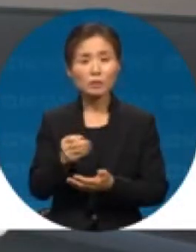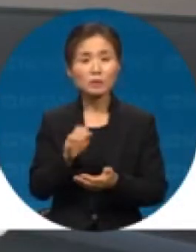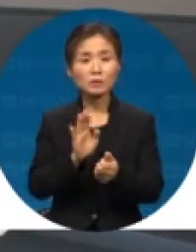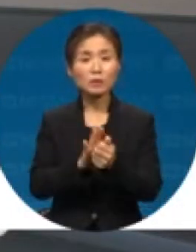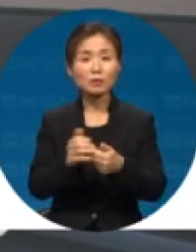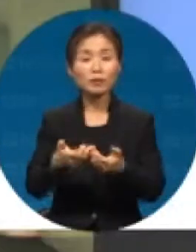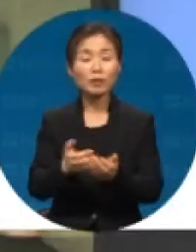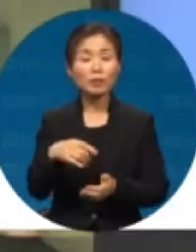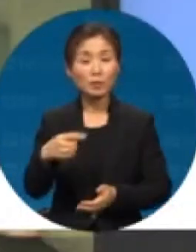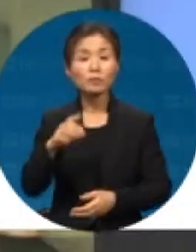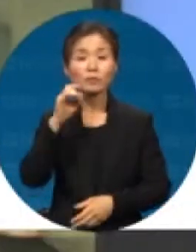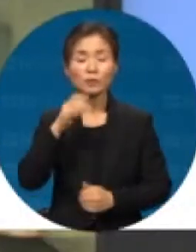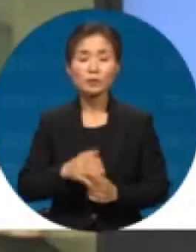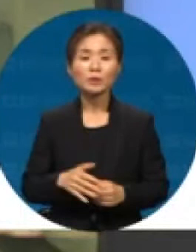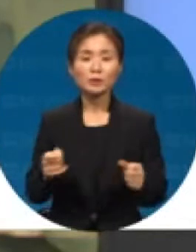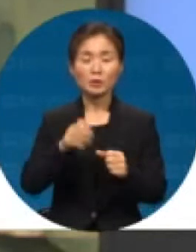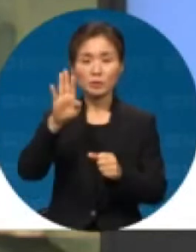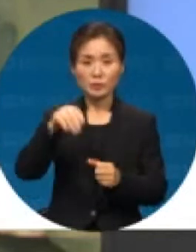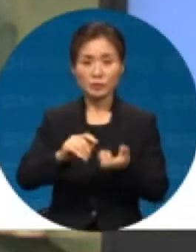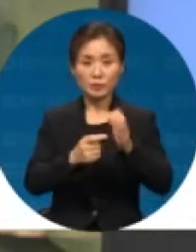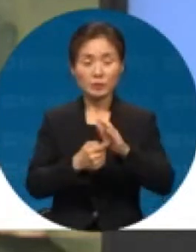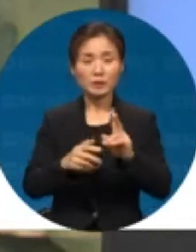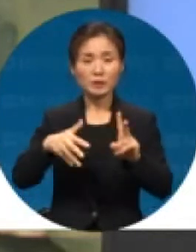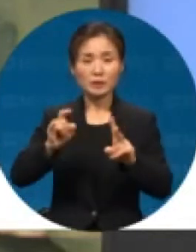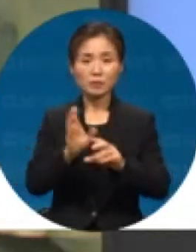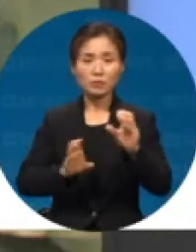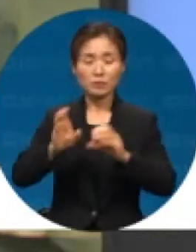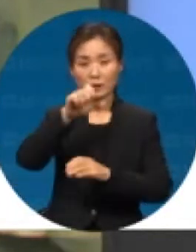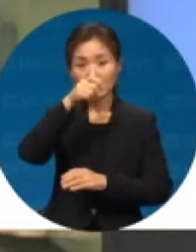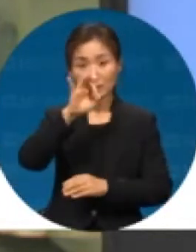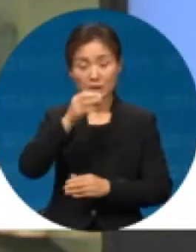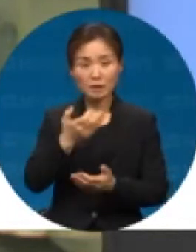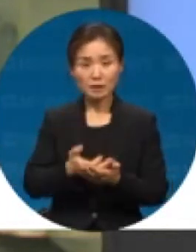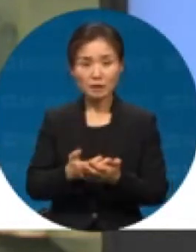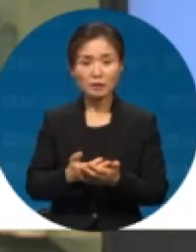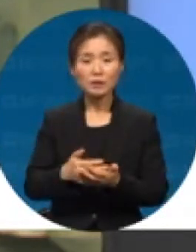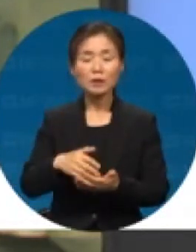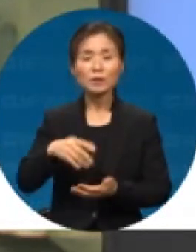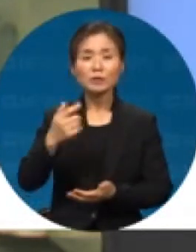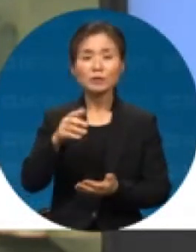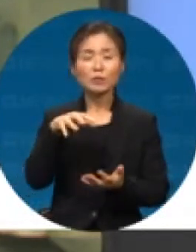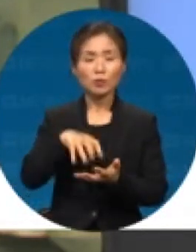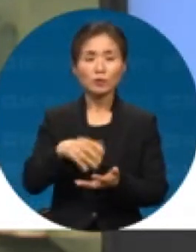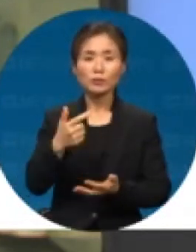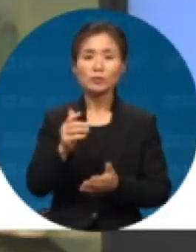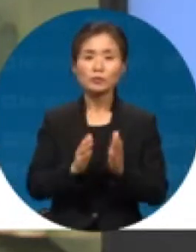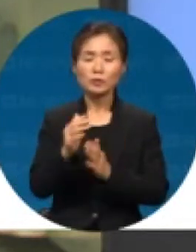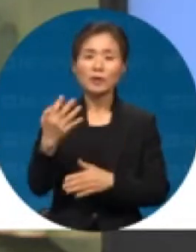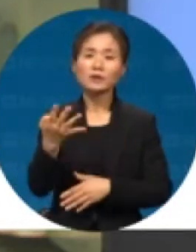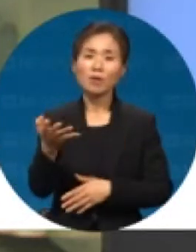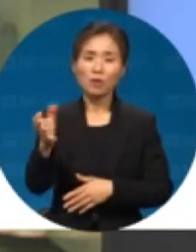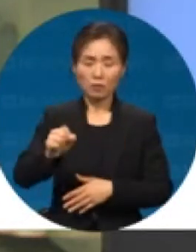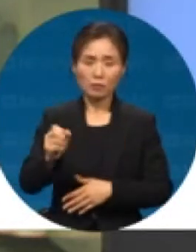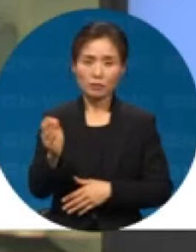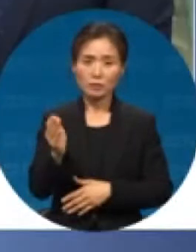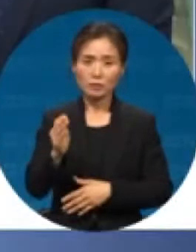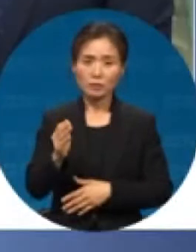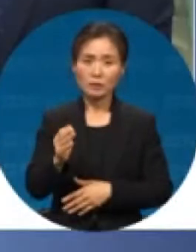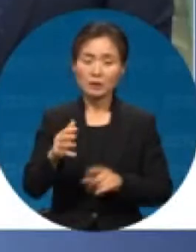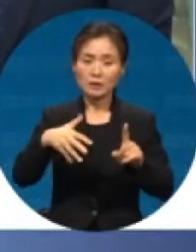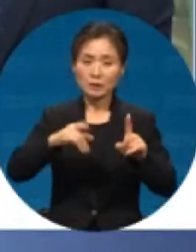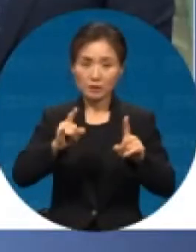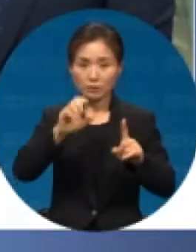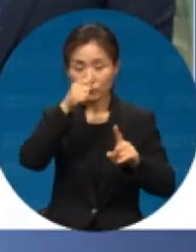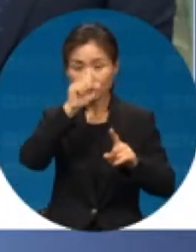오늘 교육부가 발표한 2차 추가경정 예산안은 총 6조 4000억원 규모 입니다 예 지난번 교육부의 1차 추경 학